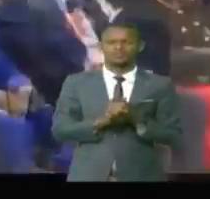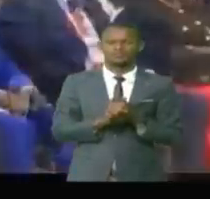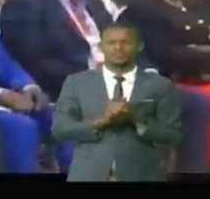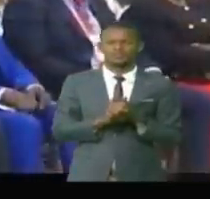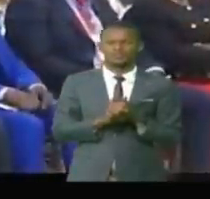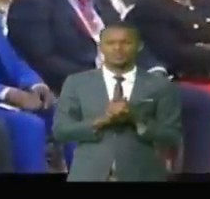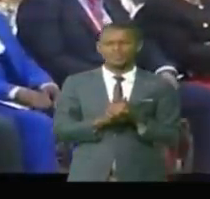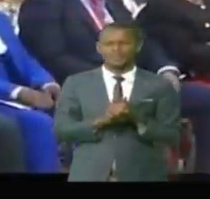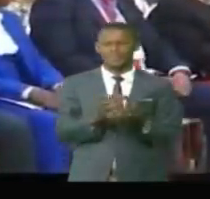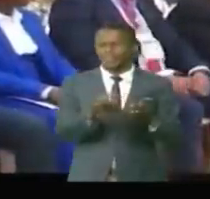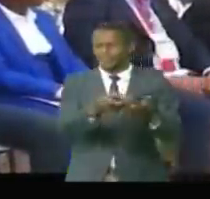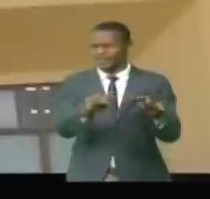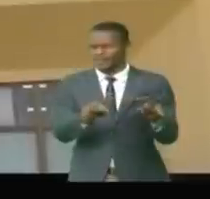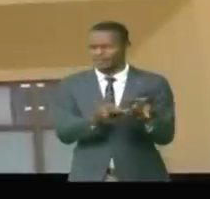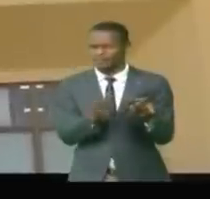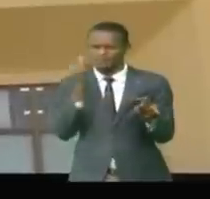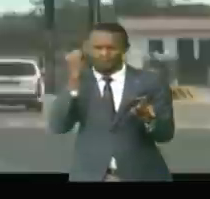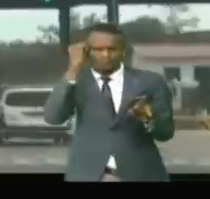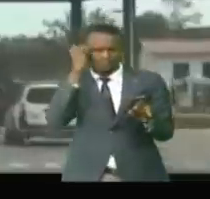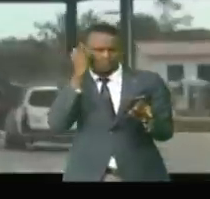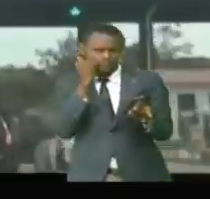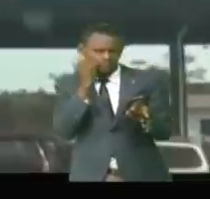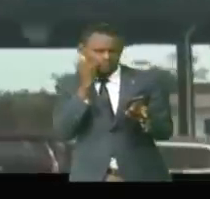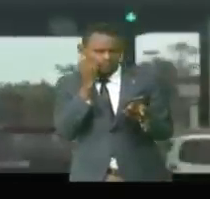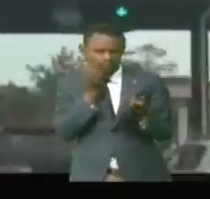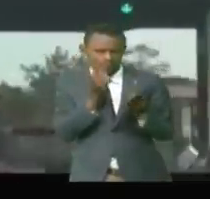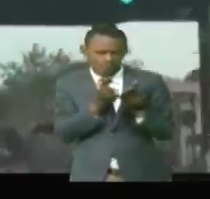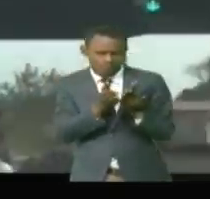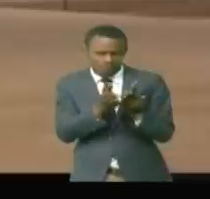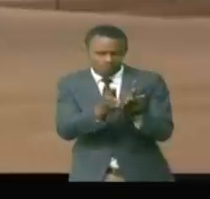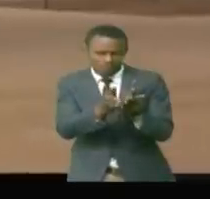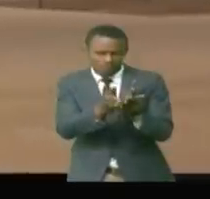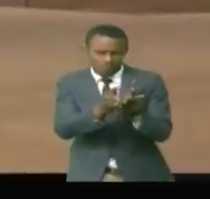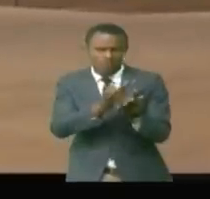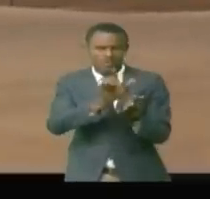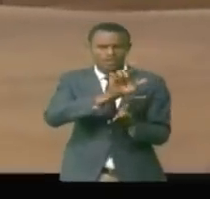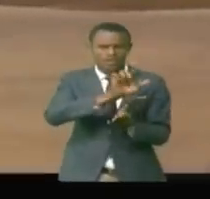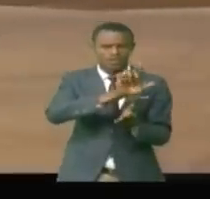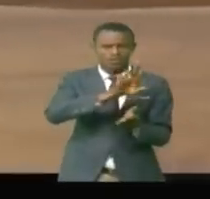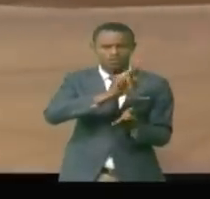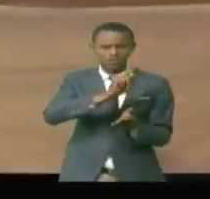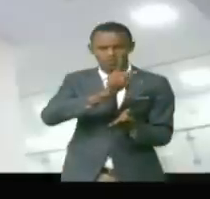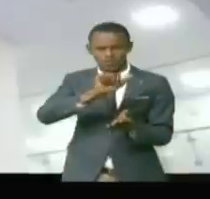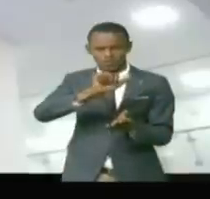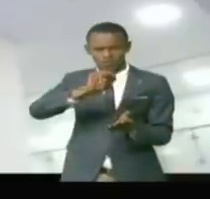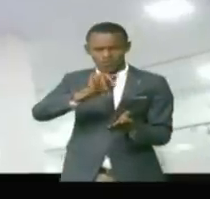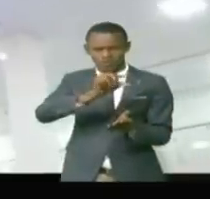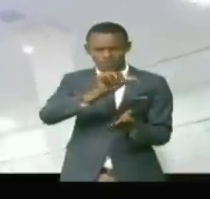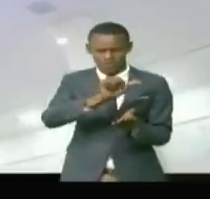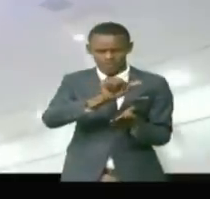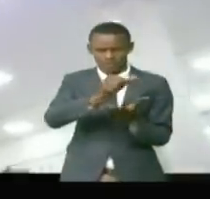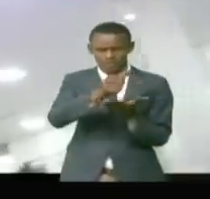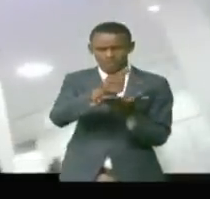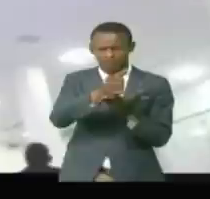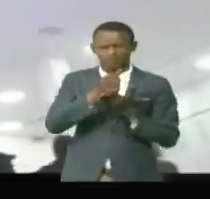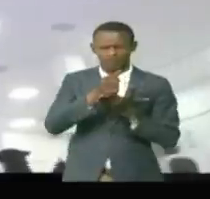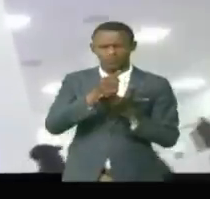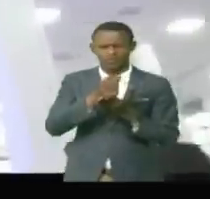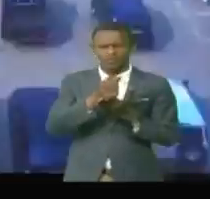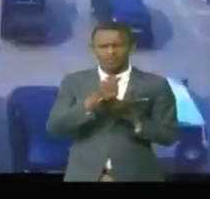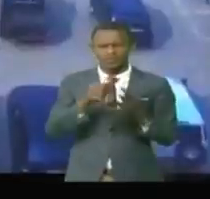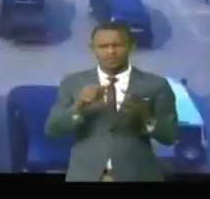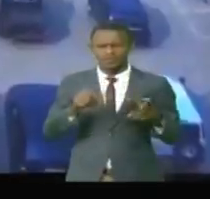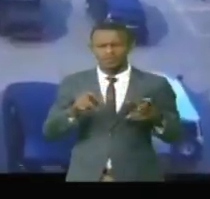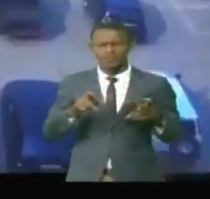de Lukangaba revêt une importance significative pour Frontier car il est appelé à jouer un rôle essentiel dans la rationalisation